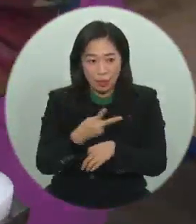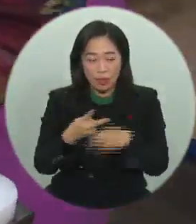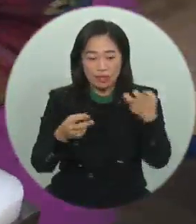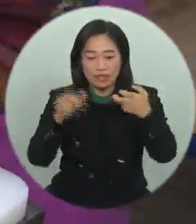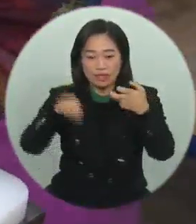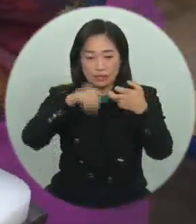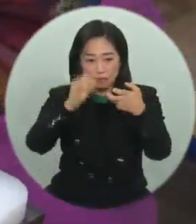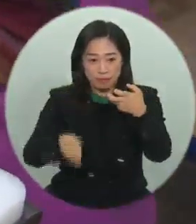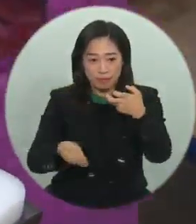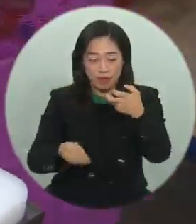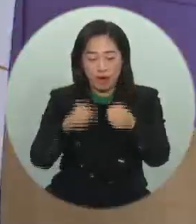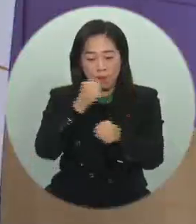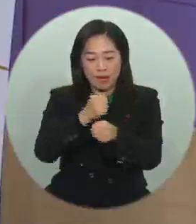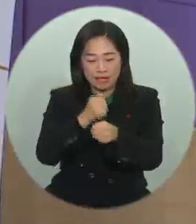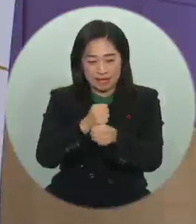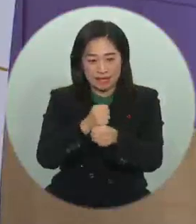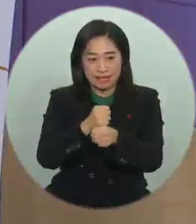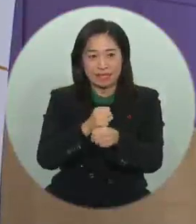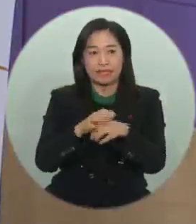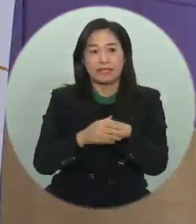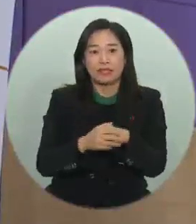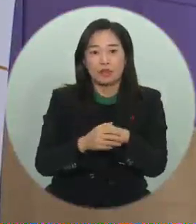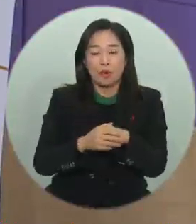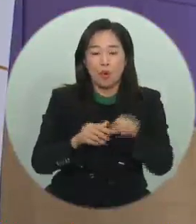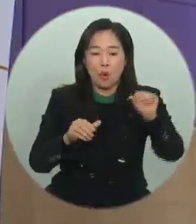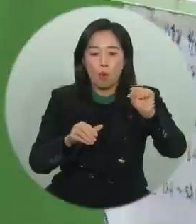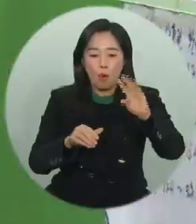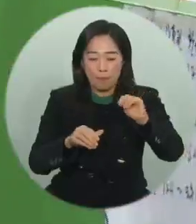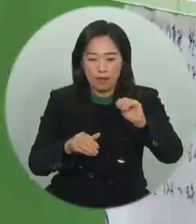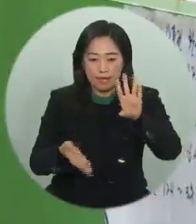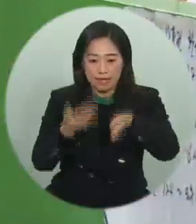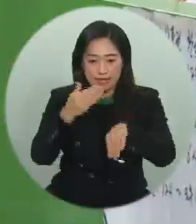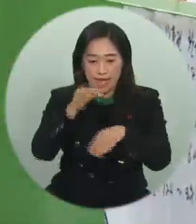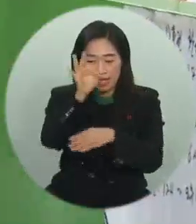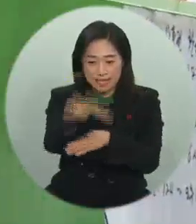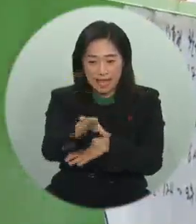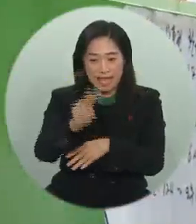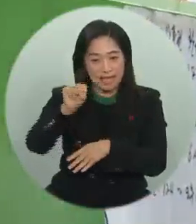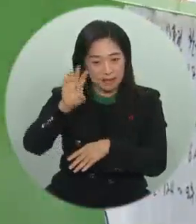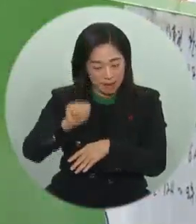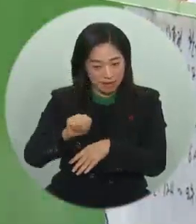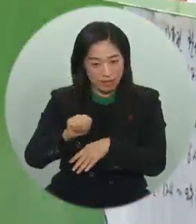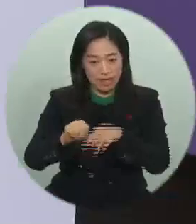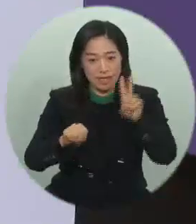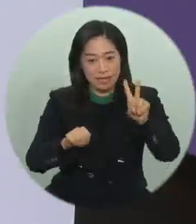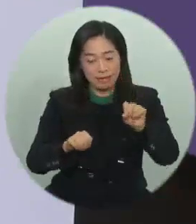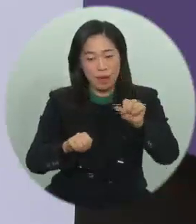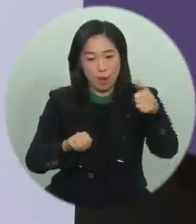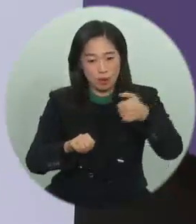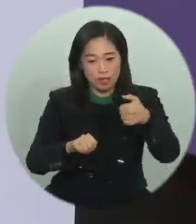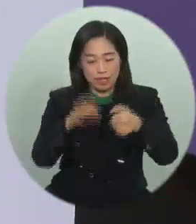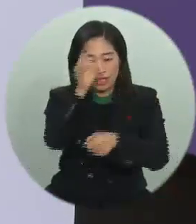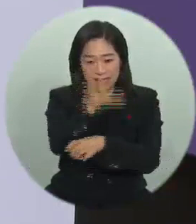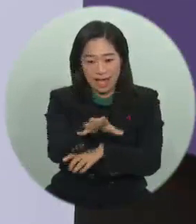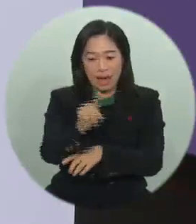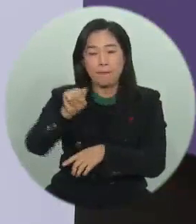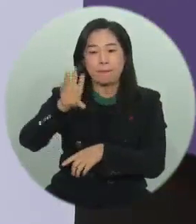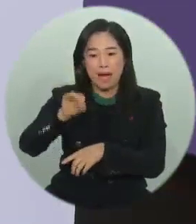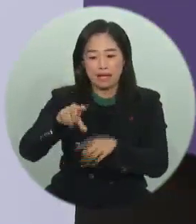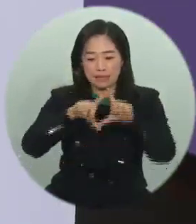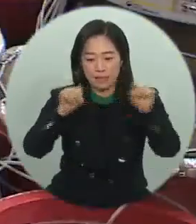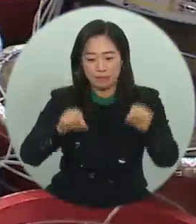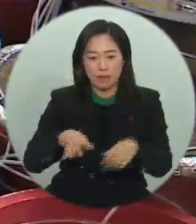이상인 수산 가공품. 구매액이 5만 원 이상이면 2만 원 상당, 2만 5천 원 이상이면 만원 상당의